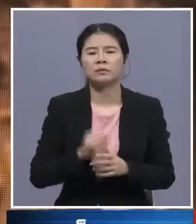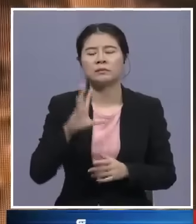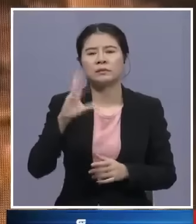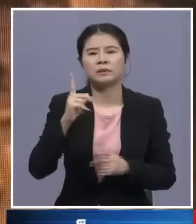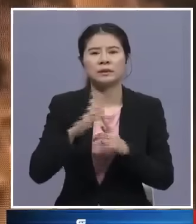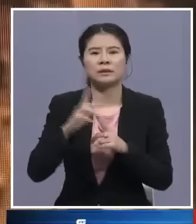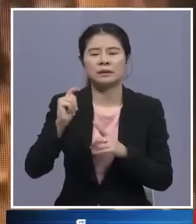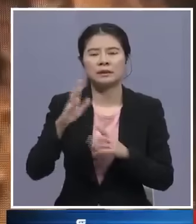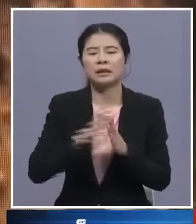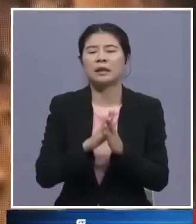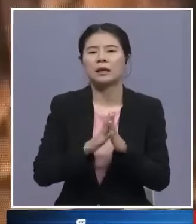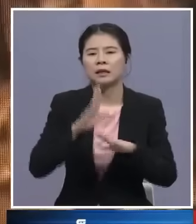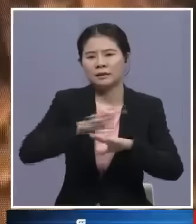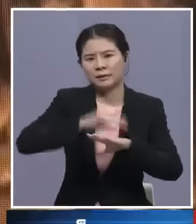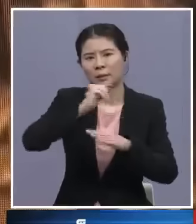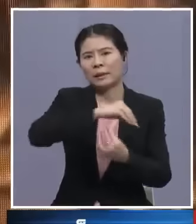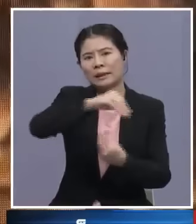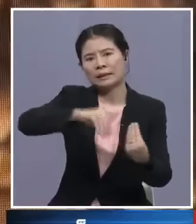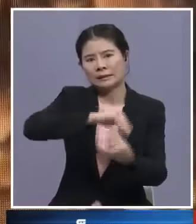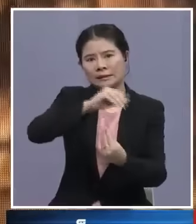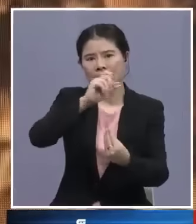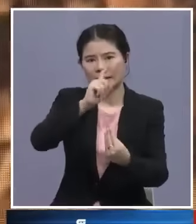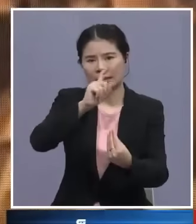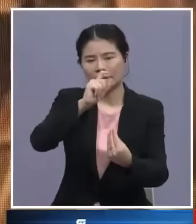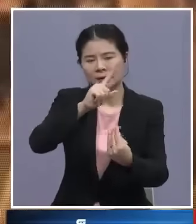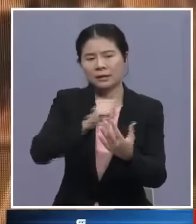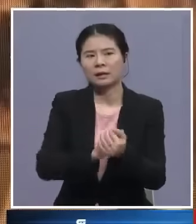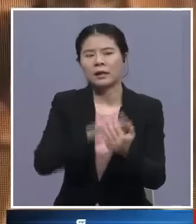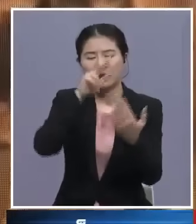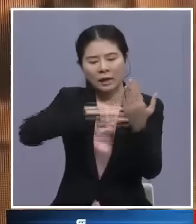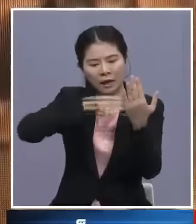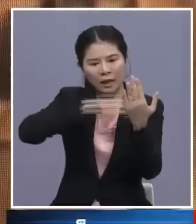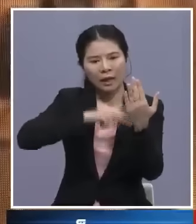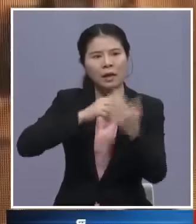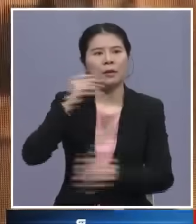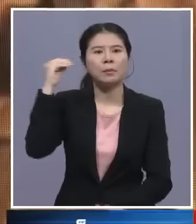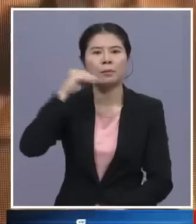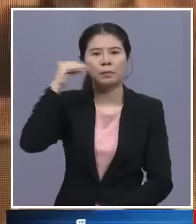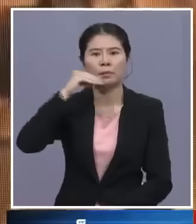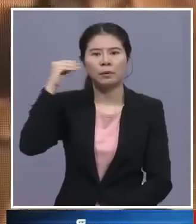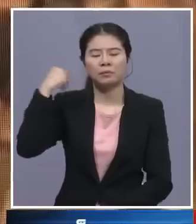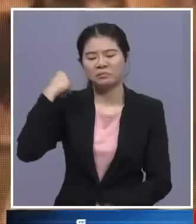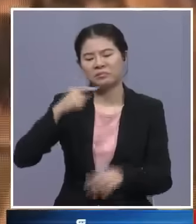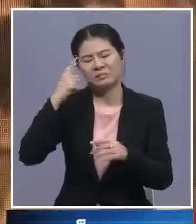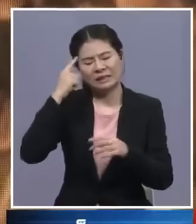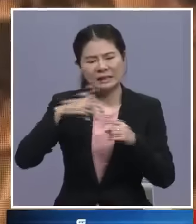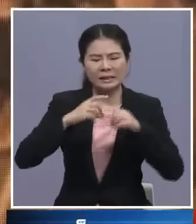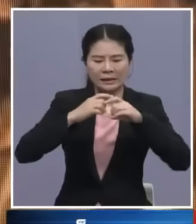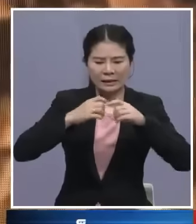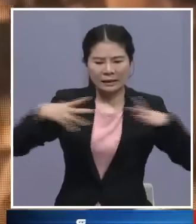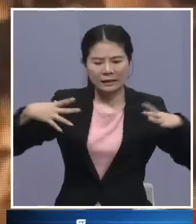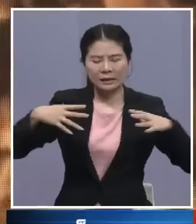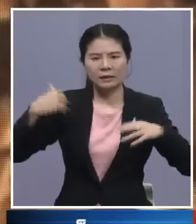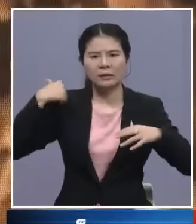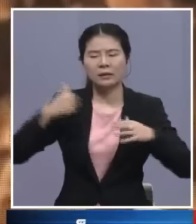เศรษฐศาสตร์และคอลัมนิสของหนังสือพิมพ์บางกอกโพสตที่ตนอ่านเป็นประจำนั้นแต่แตกต่างกันอย่างสิ้นเชิงฮะเอาข้อมูล